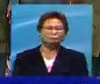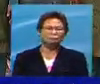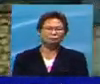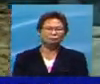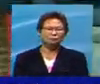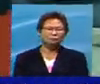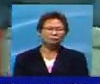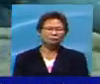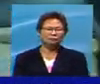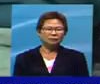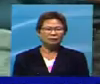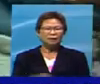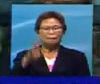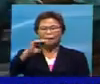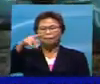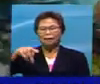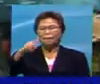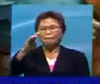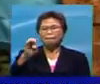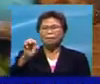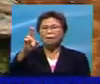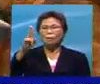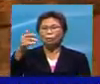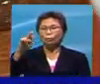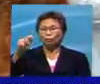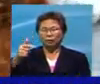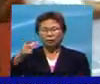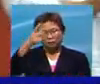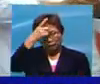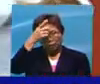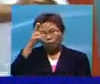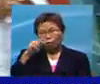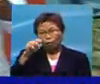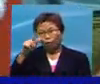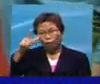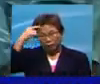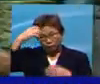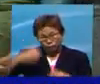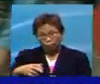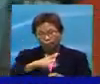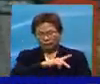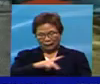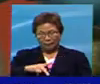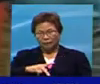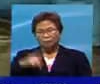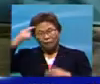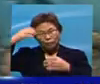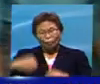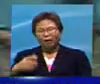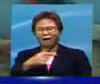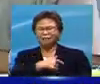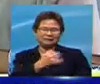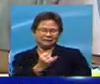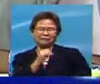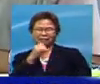pihak tegas ahli parlimen berluran Datuk Seri Dr Ronal Kandi keputusan Kabinet itu dibuat tanpa sebarang niat jahat